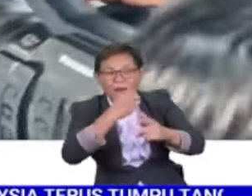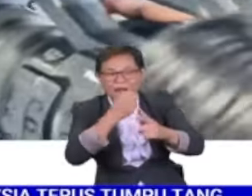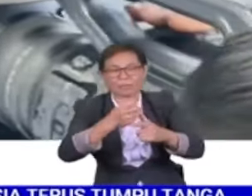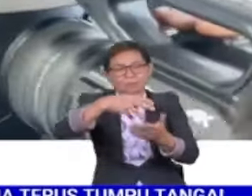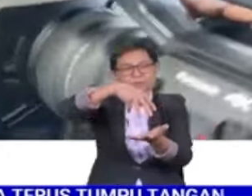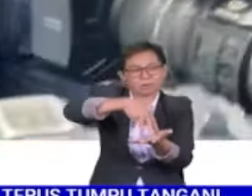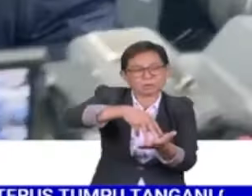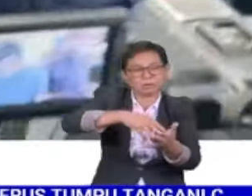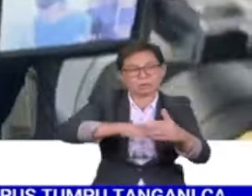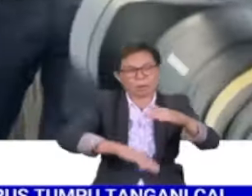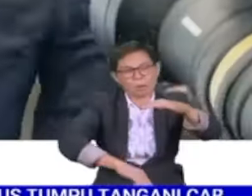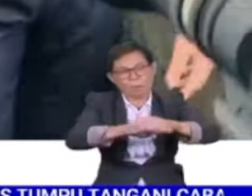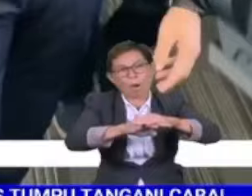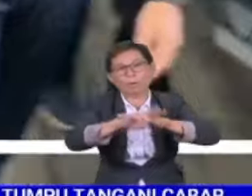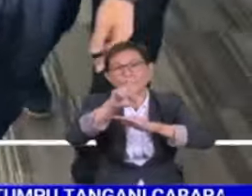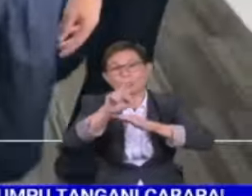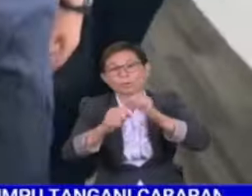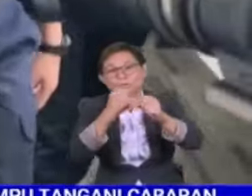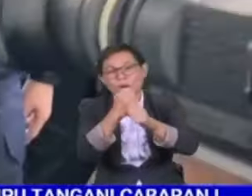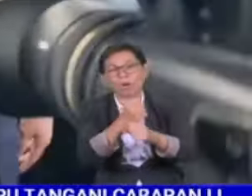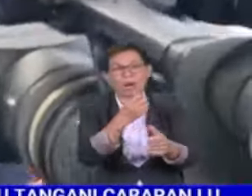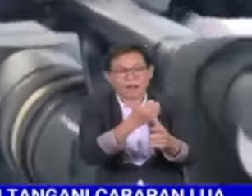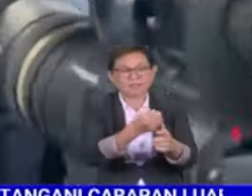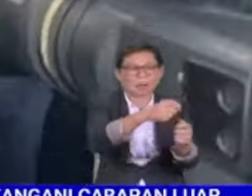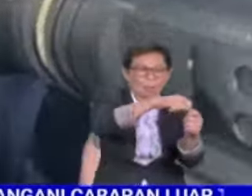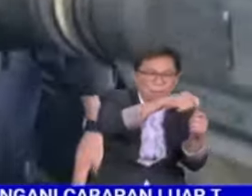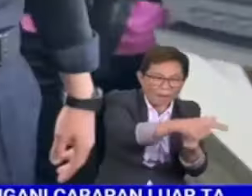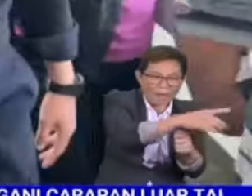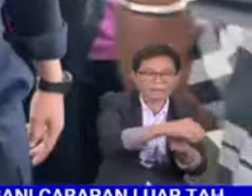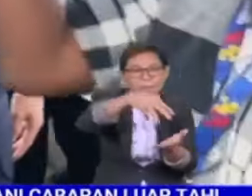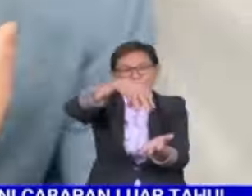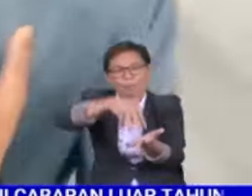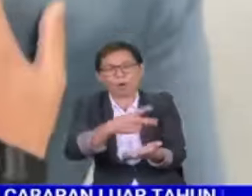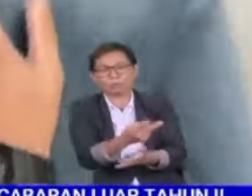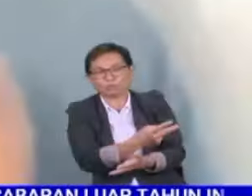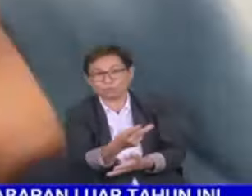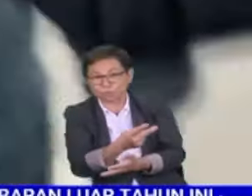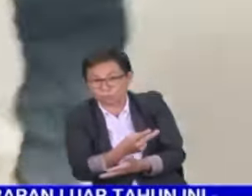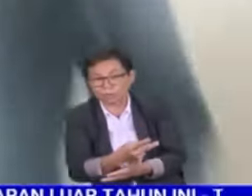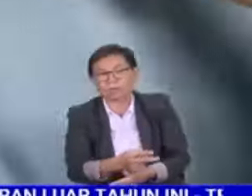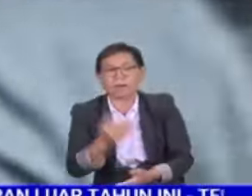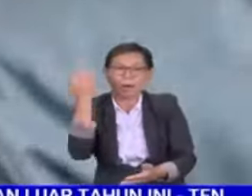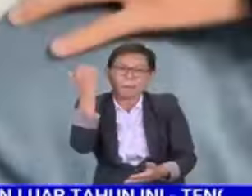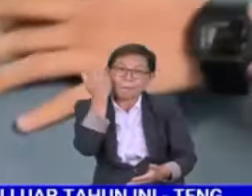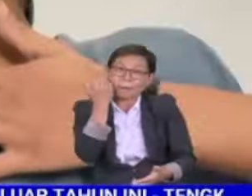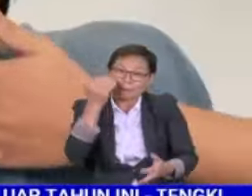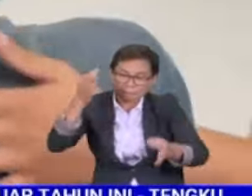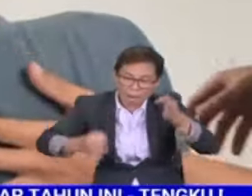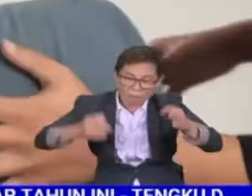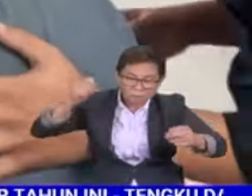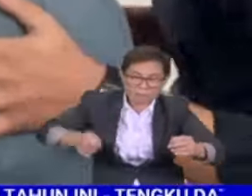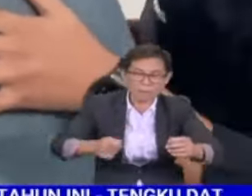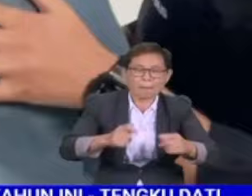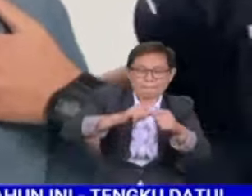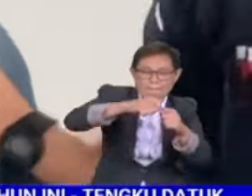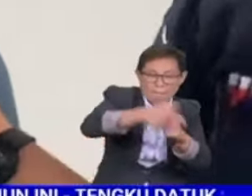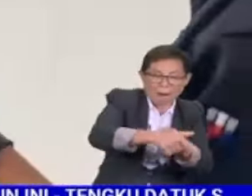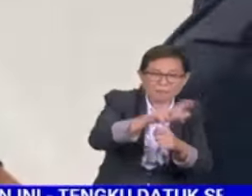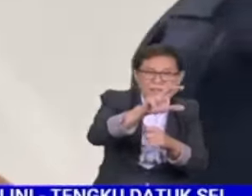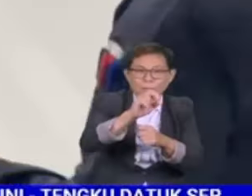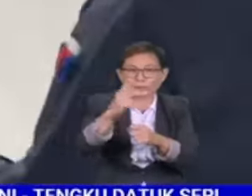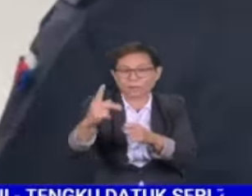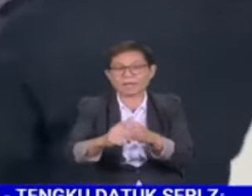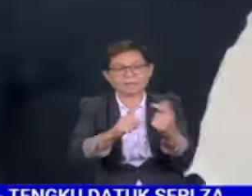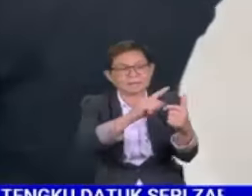atau penjara tidak lebih 20 tahun atau kedua-duanya jika sabit kesalahan. Mahkamah menetapkan jaminan RM3,000 bagi